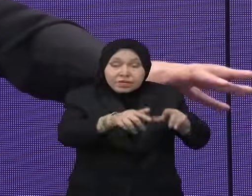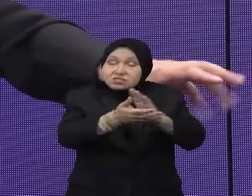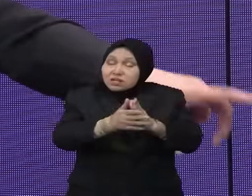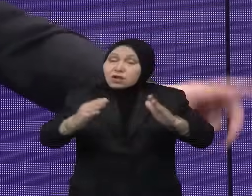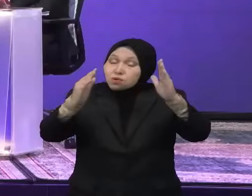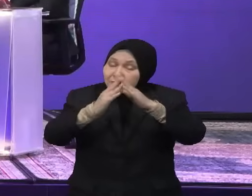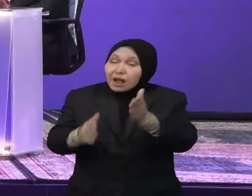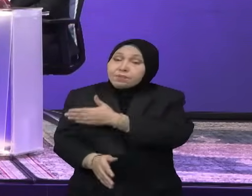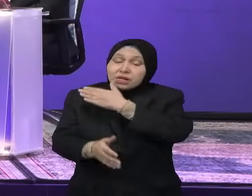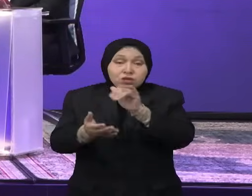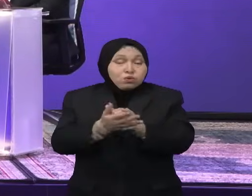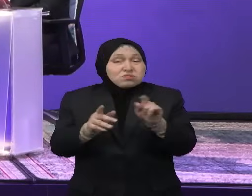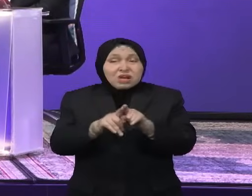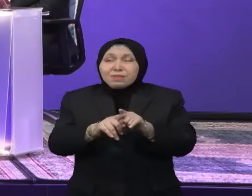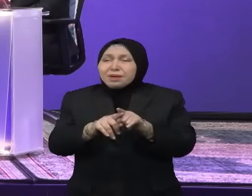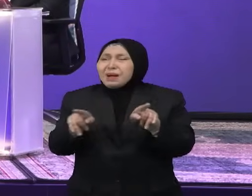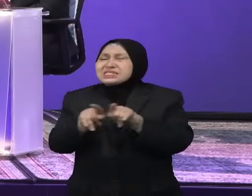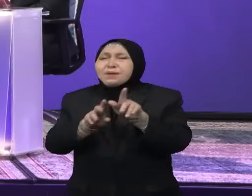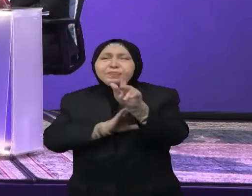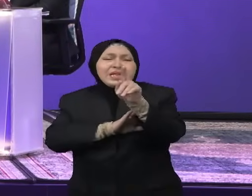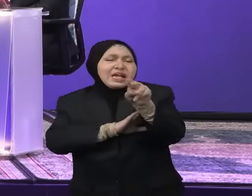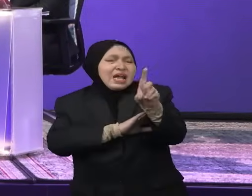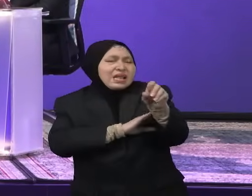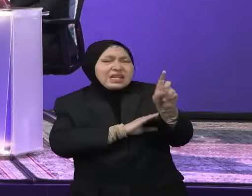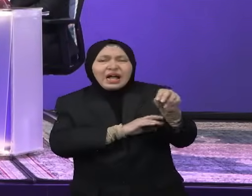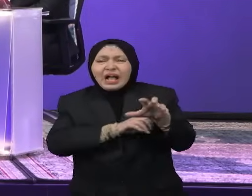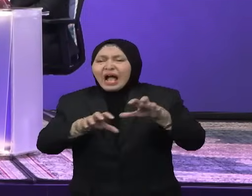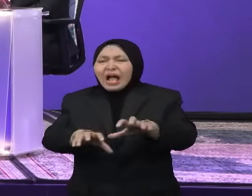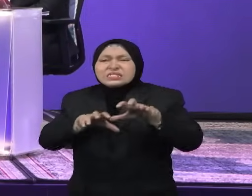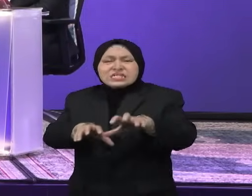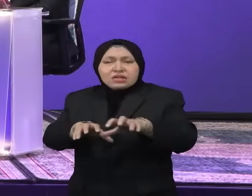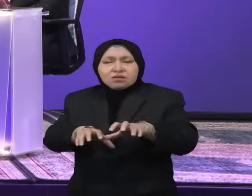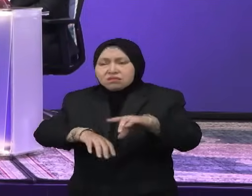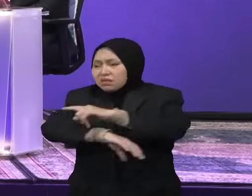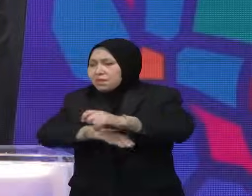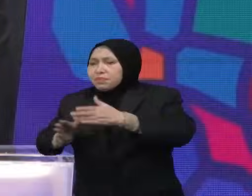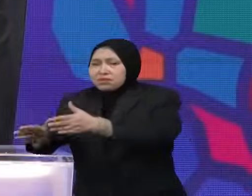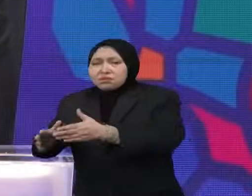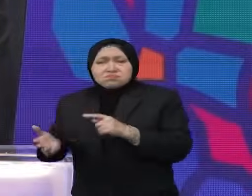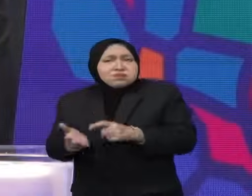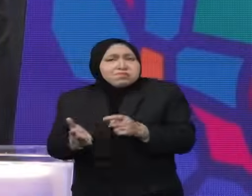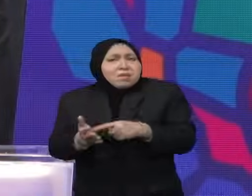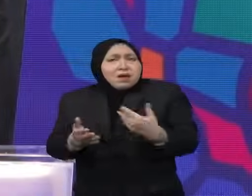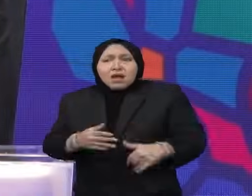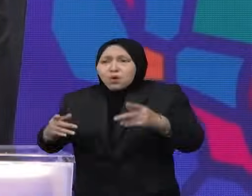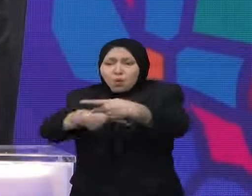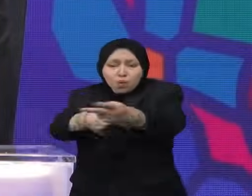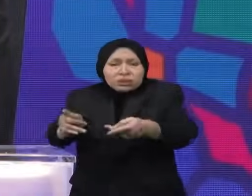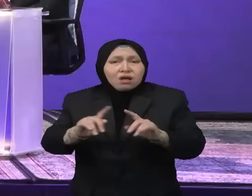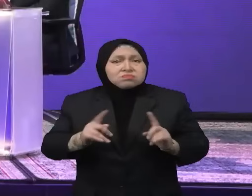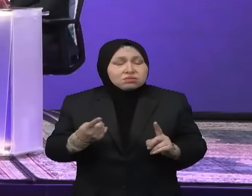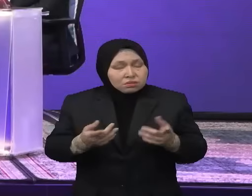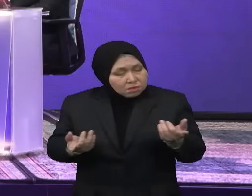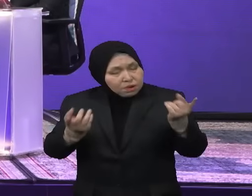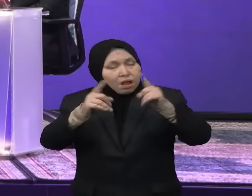rumah yang hamba tu macam kandang apa? Kandang anjing je. Dia letak tepi je. Kadang-kadang pakai kotak sahaja. Ya? Dan ini berlaku